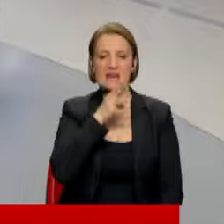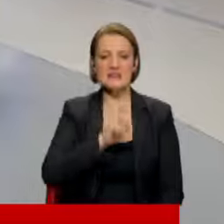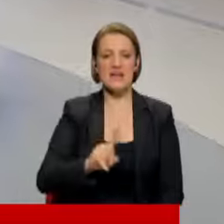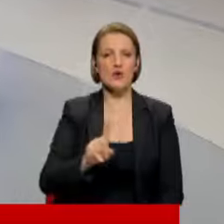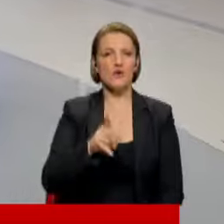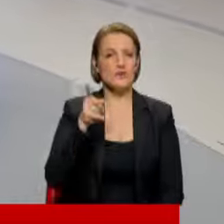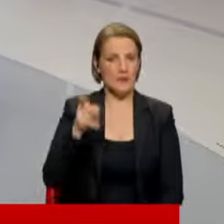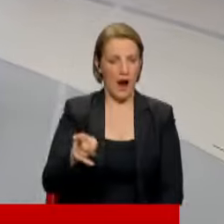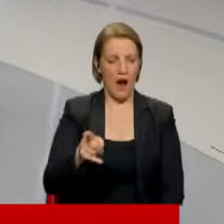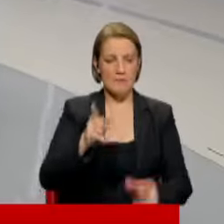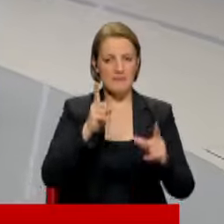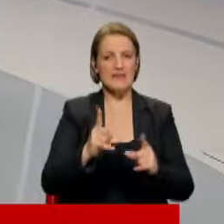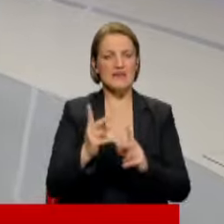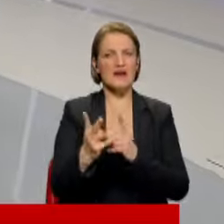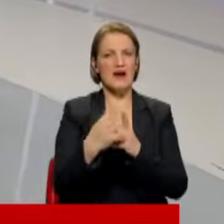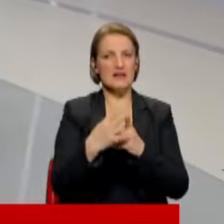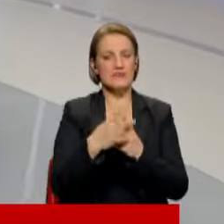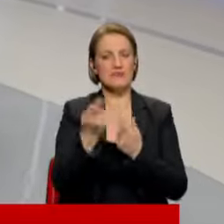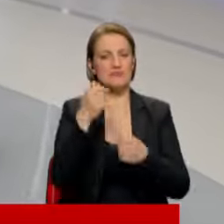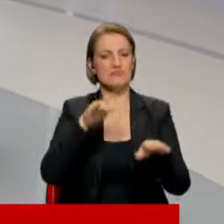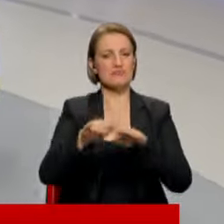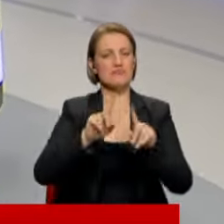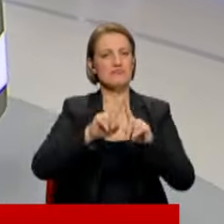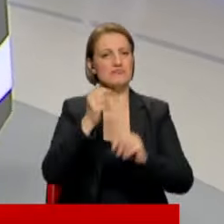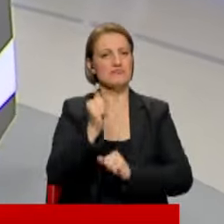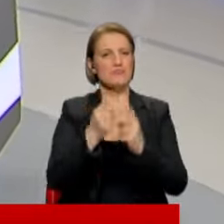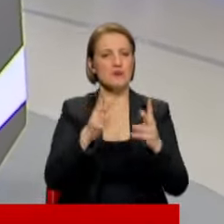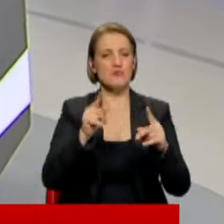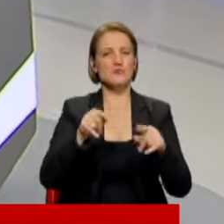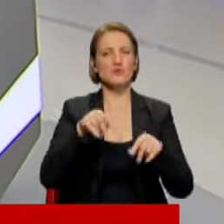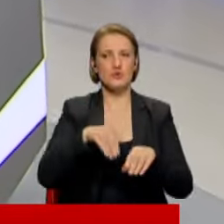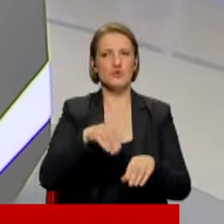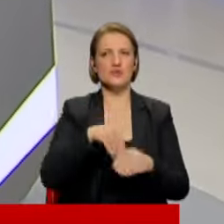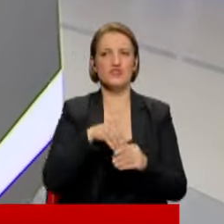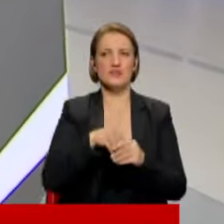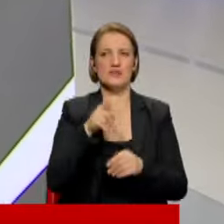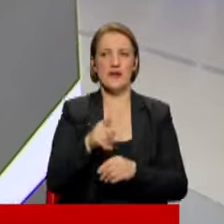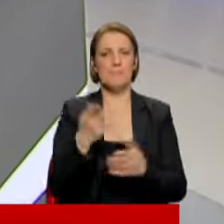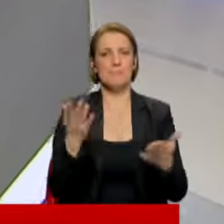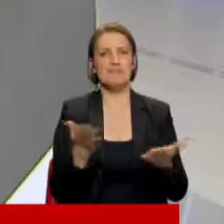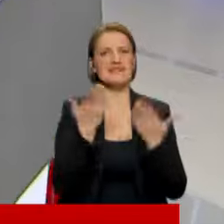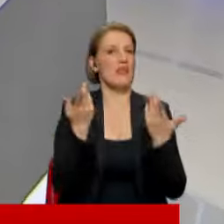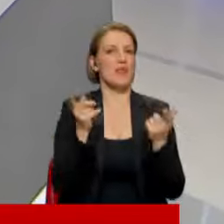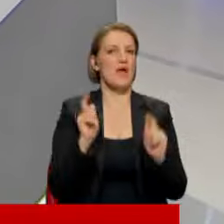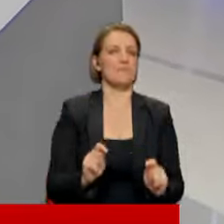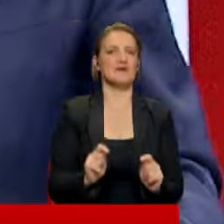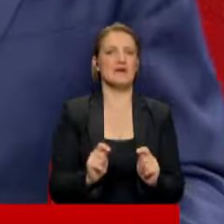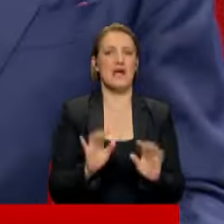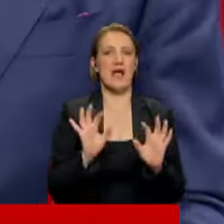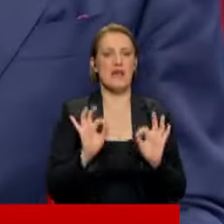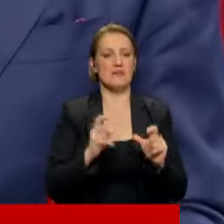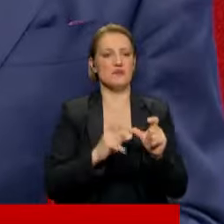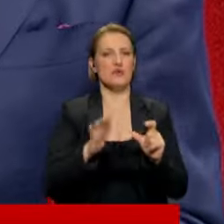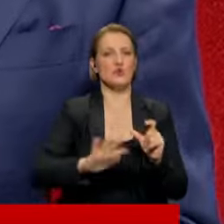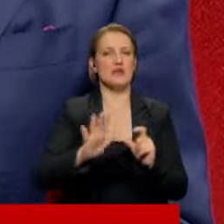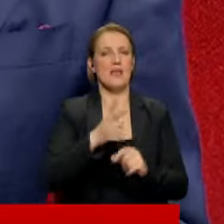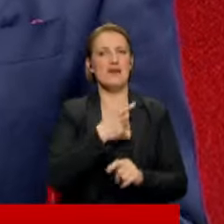imalathanenin katkınız istihdamını olsun Dolayısıyla bu çerçeve içerisinde Mesela ne yapmışız hemen sosyal